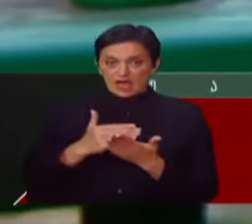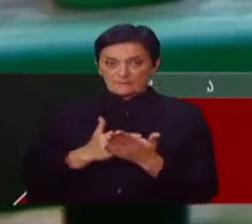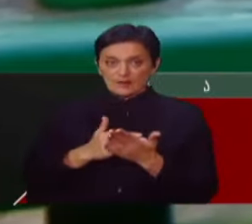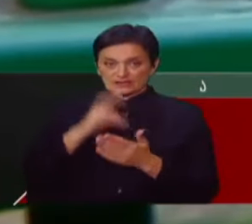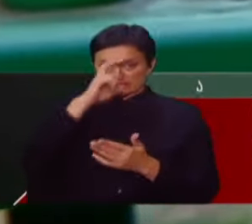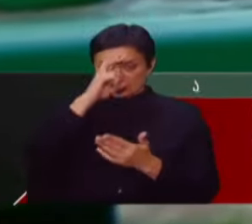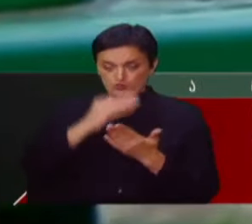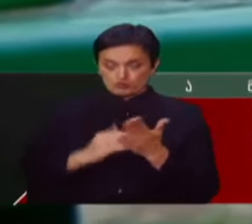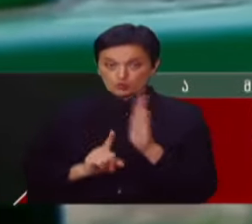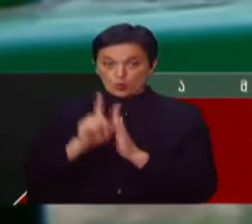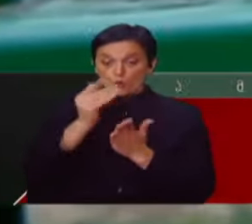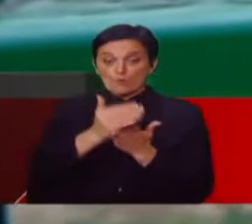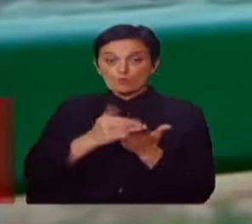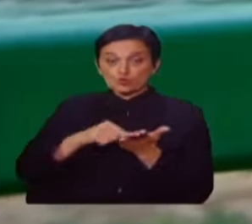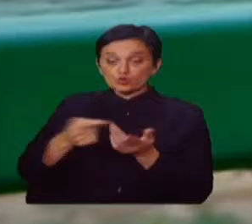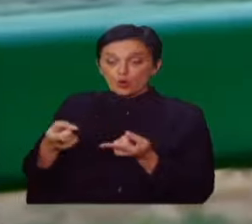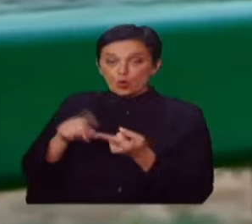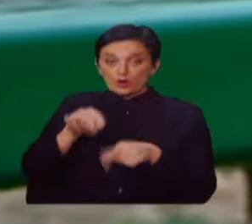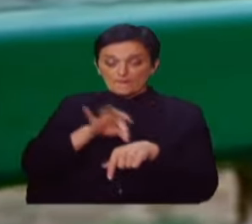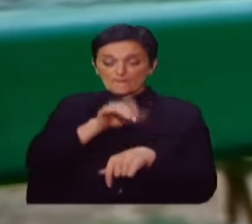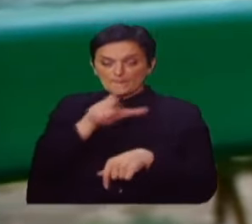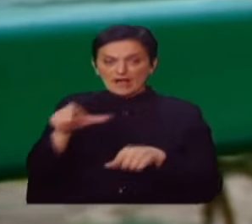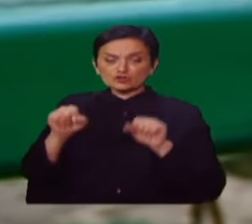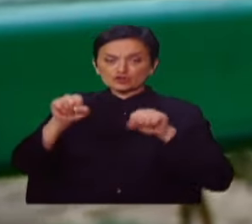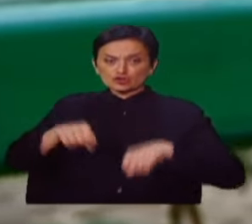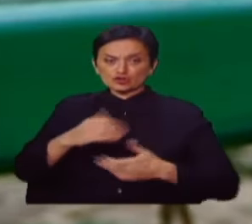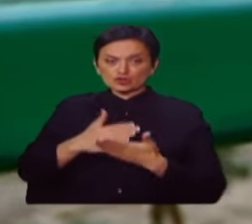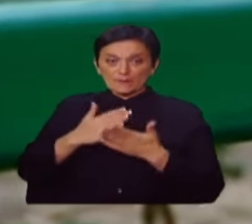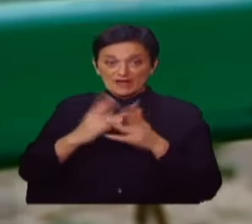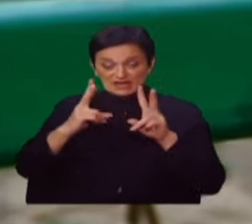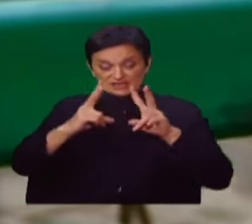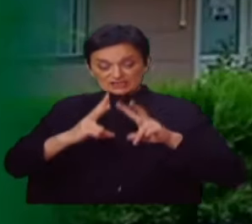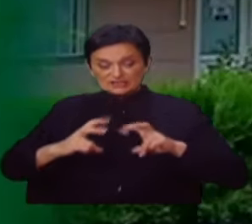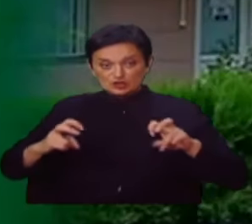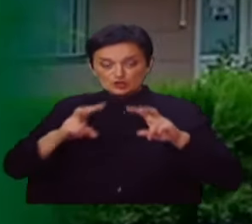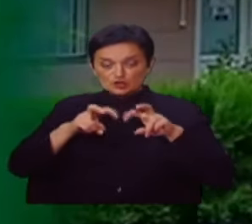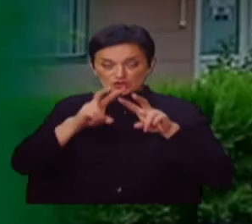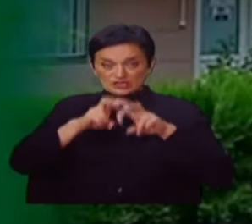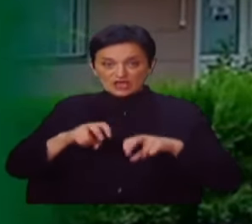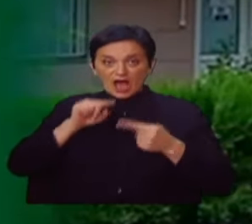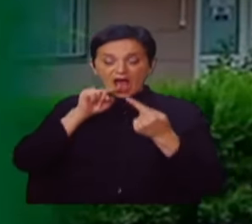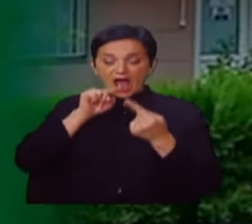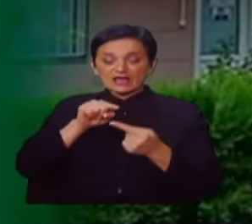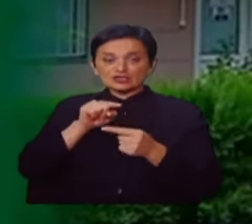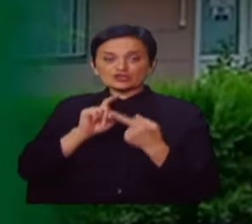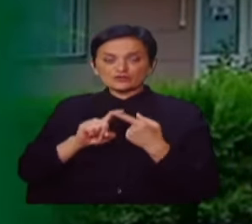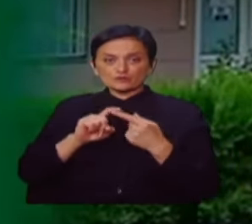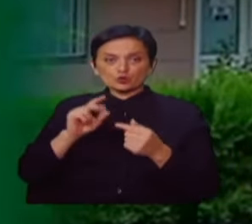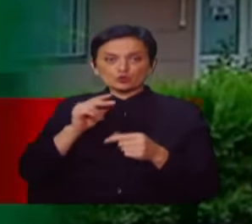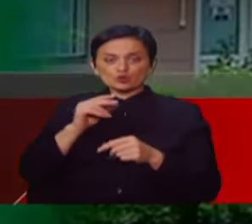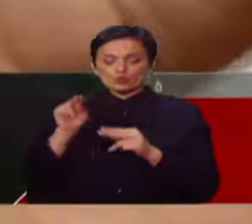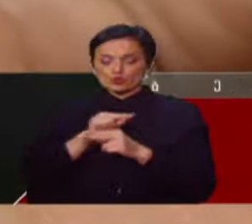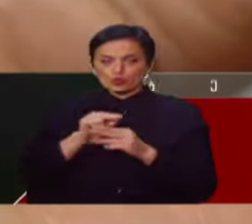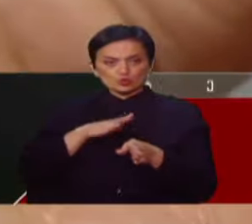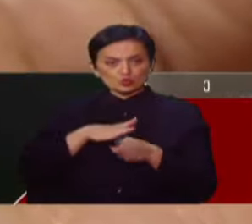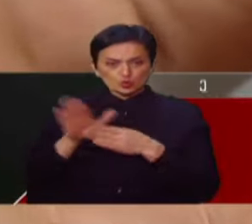პროგრამა დაიწყო. პროგრამის ფარგლებში პაციენტებს შესაძლებლობა აქვთ დიაგნოსტიკური კვლევები და ანტივირუსული მკურნალობა სრულიად უფასოდ